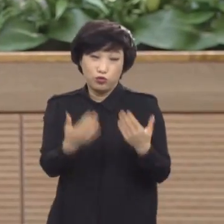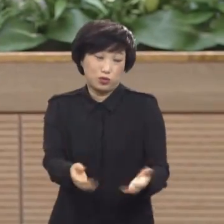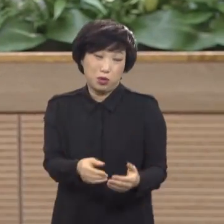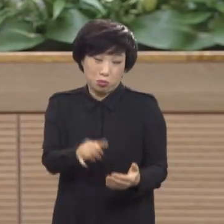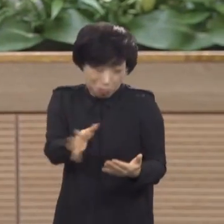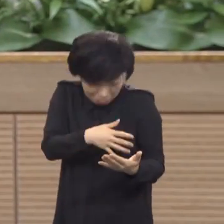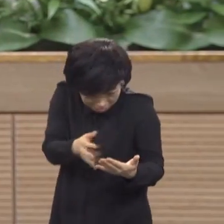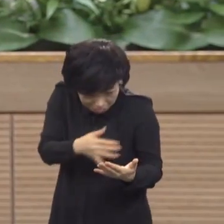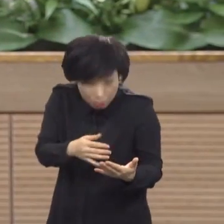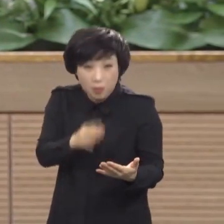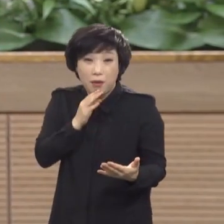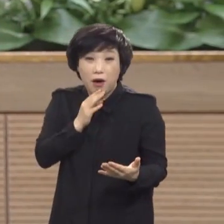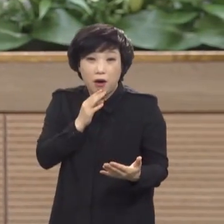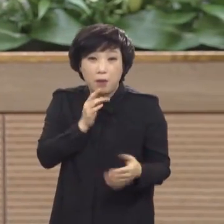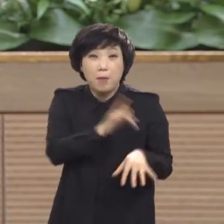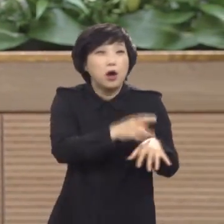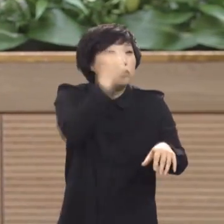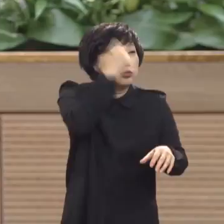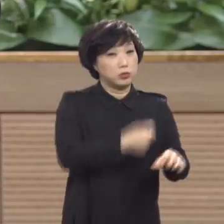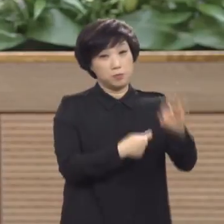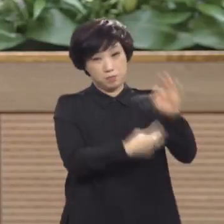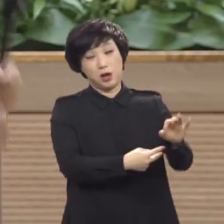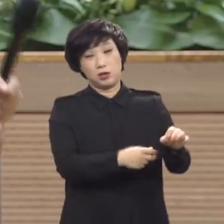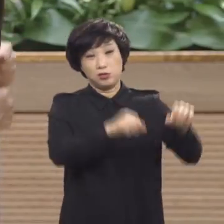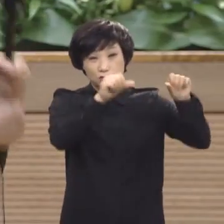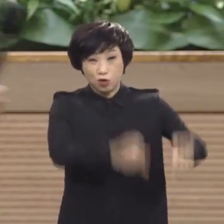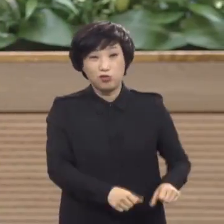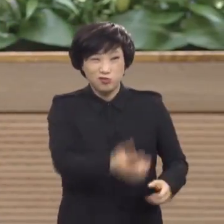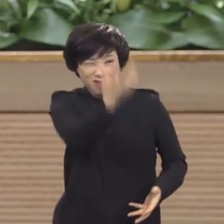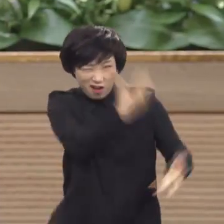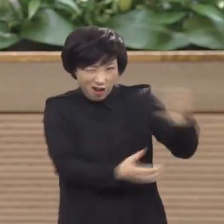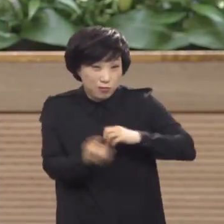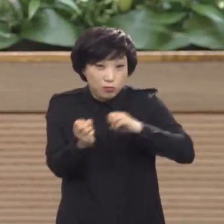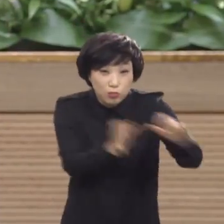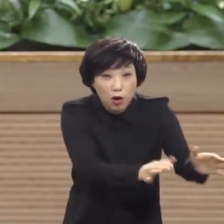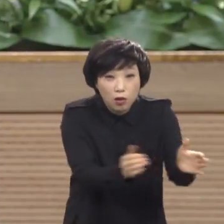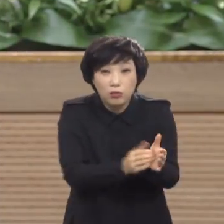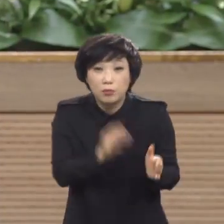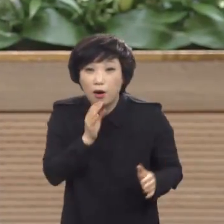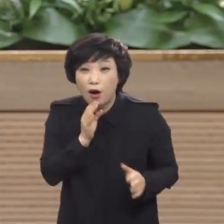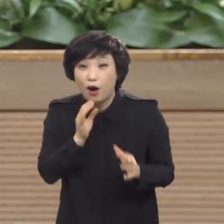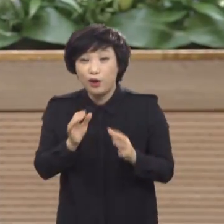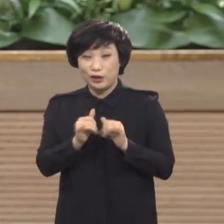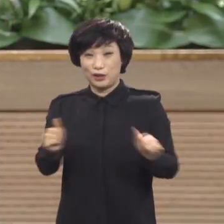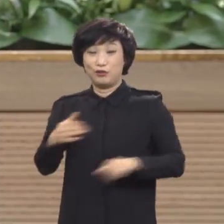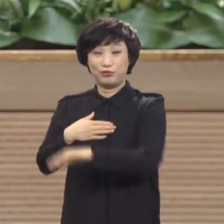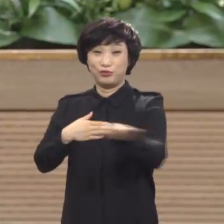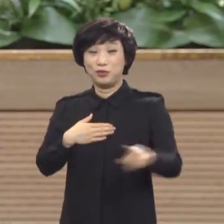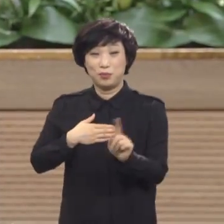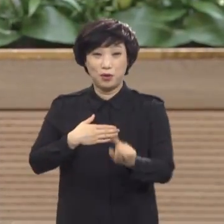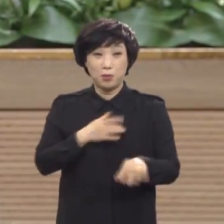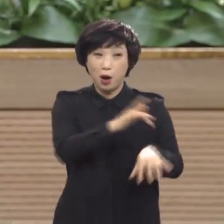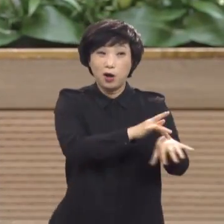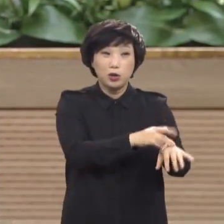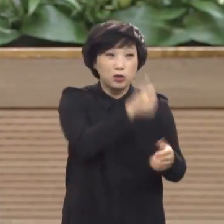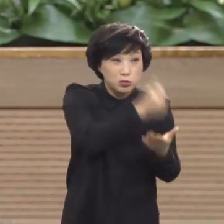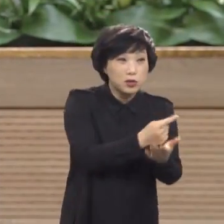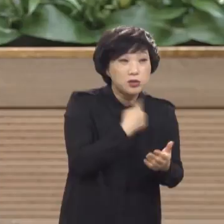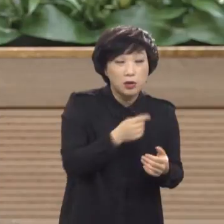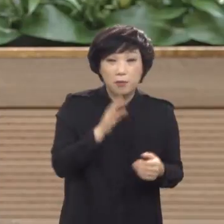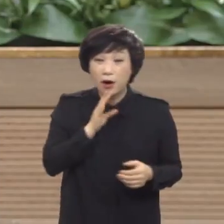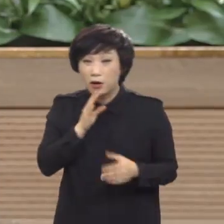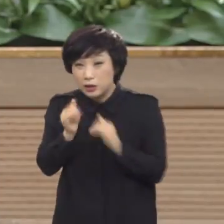마귀에게는 인정사정 없이 이렇게 저주해서 유황불못에 던지는데 우리는 마귀와 똑같은 짓을 했는데